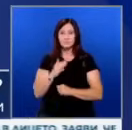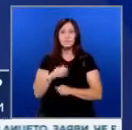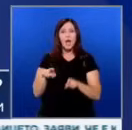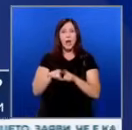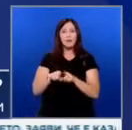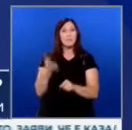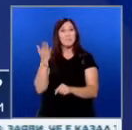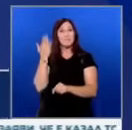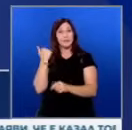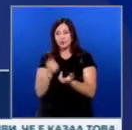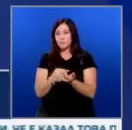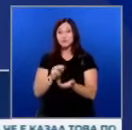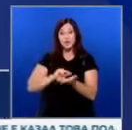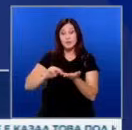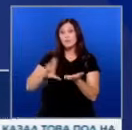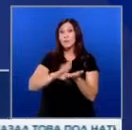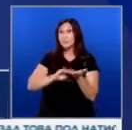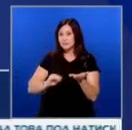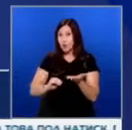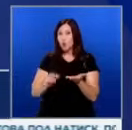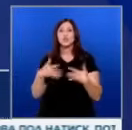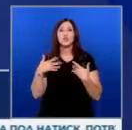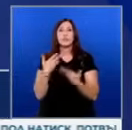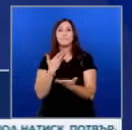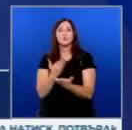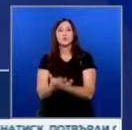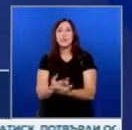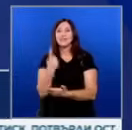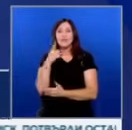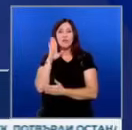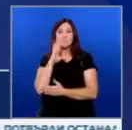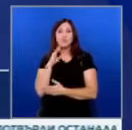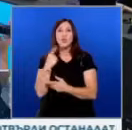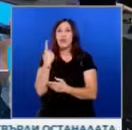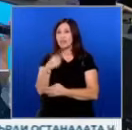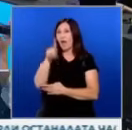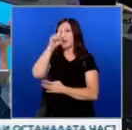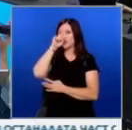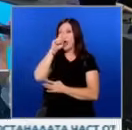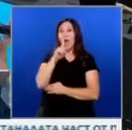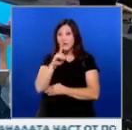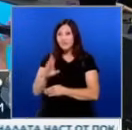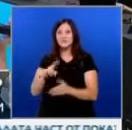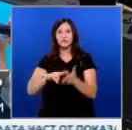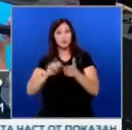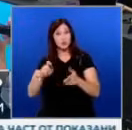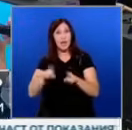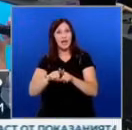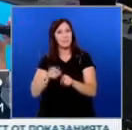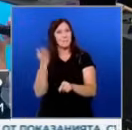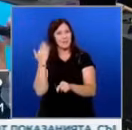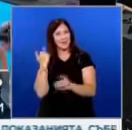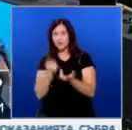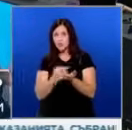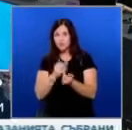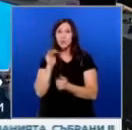И както и предишния път, ще напиша писмо и ще искам предложение за един мъж и една жена. Единственото изключение, както и предишния